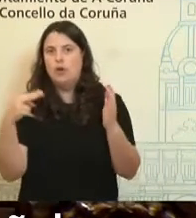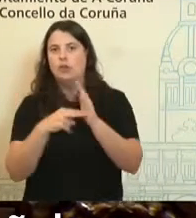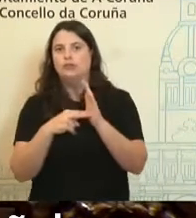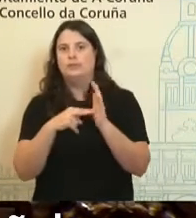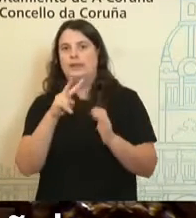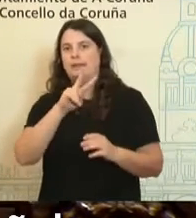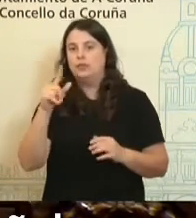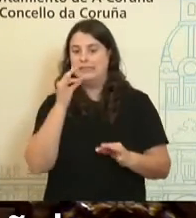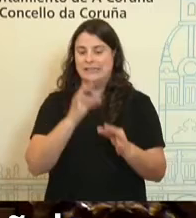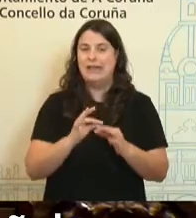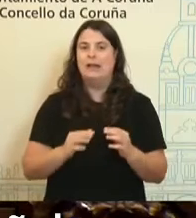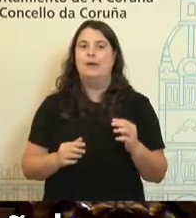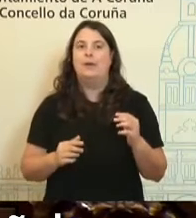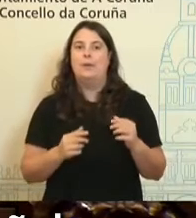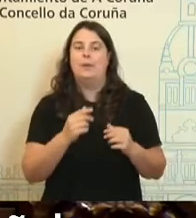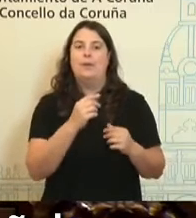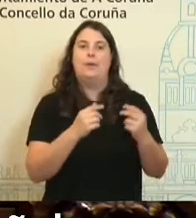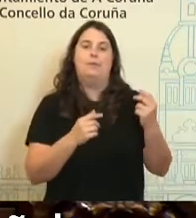2020, unha de cada dúas mulleres